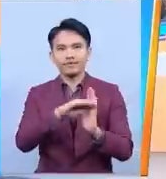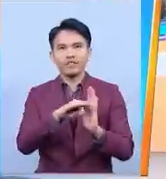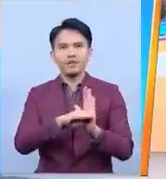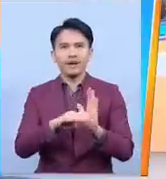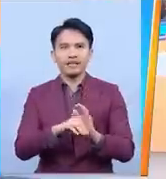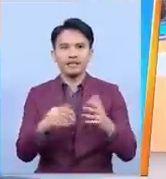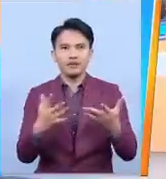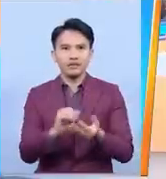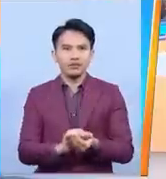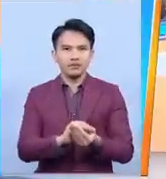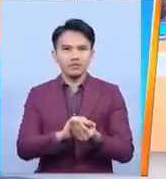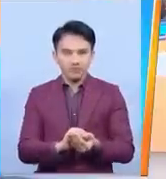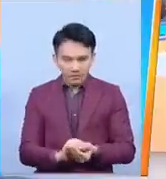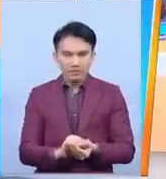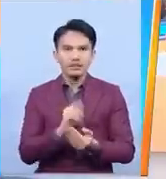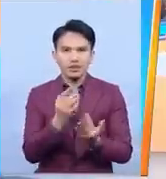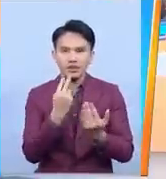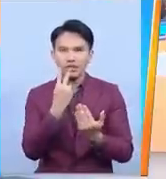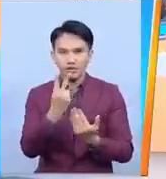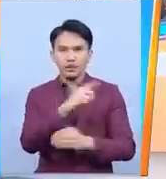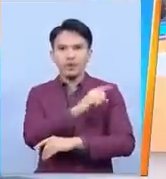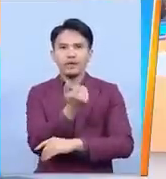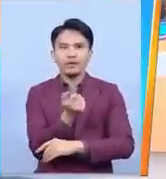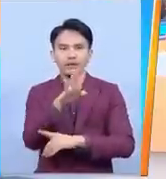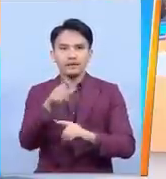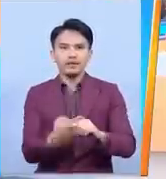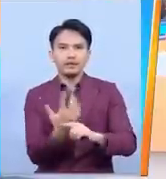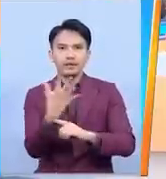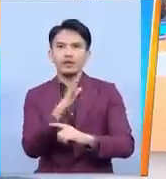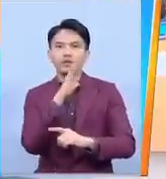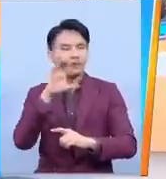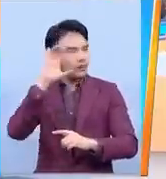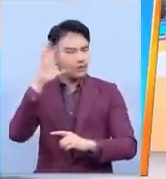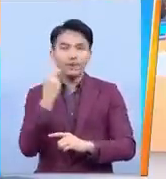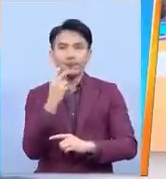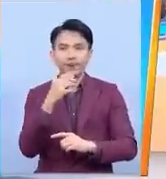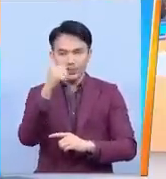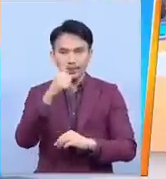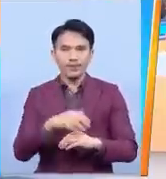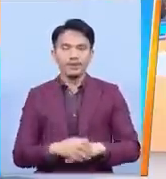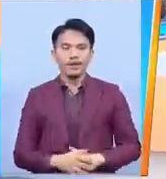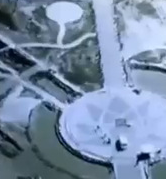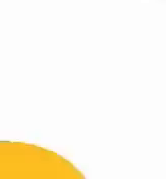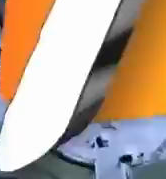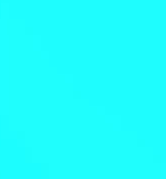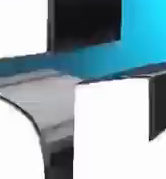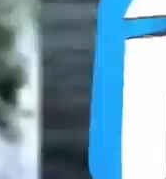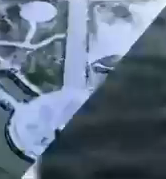ชูวิทย์ได้มาคุณปุ้ยคุณรอดู 14หลัง 14พฤษภาคมละกันถ้าคุณไม่เชื่อผมได้เดี๋ยวติดไว้นะติดไว้